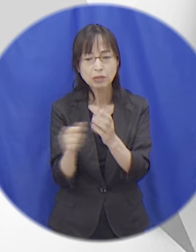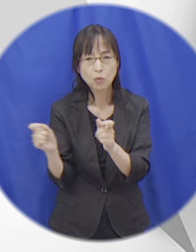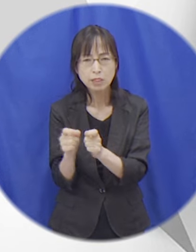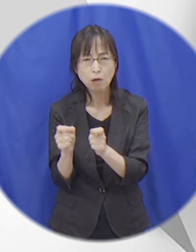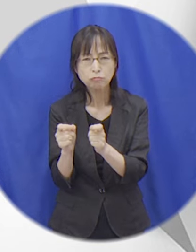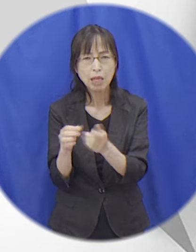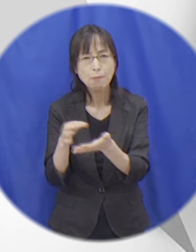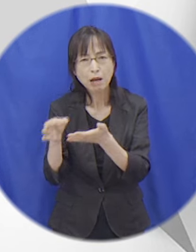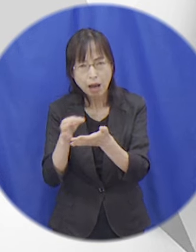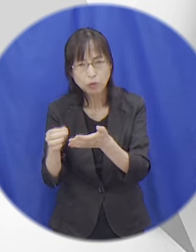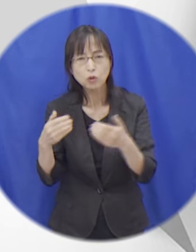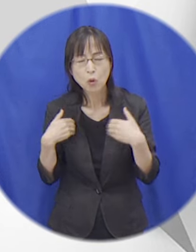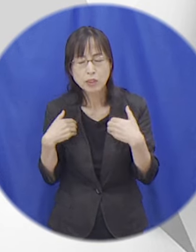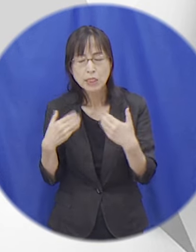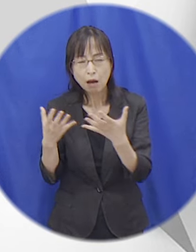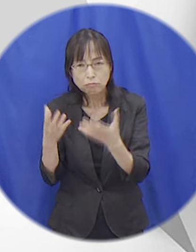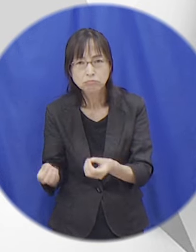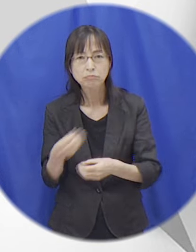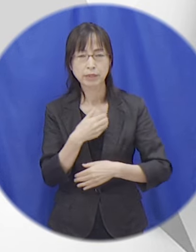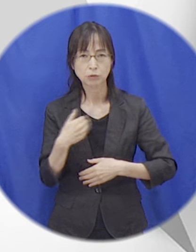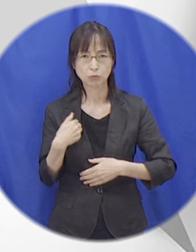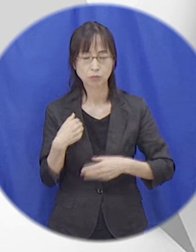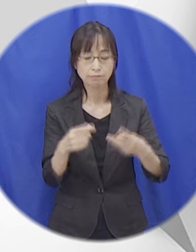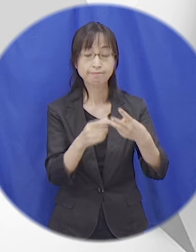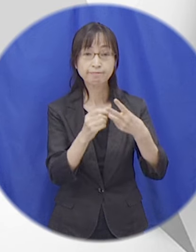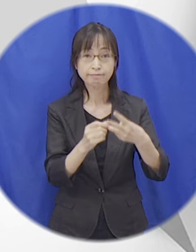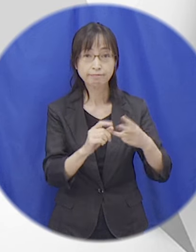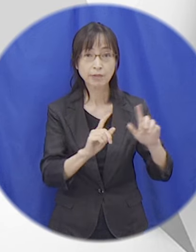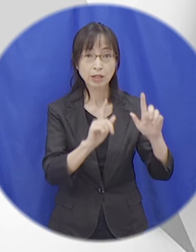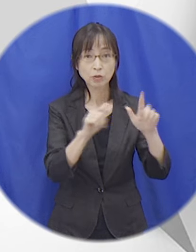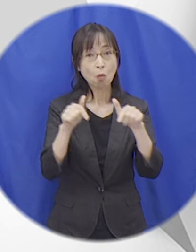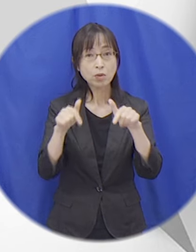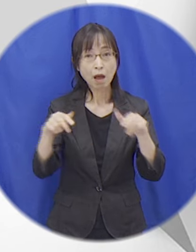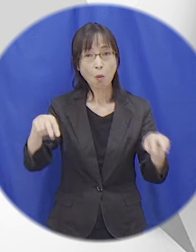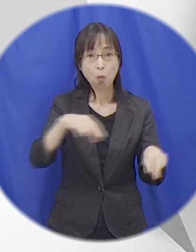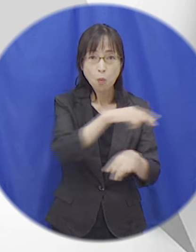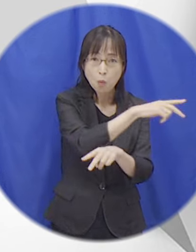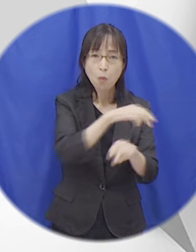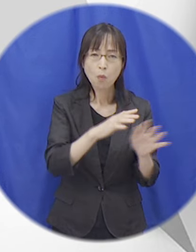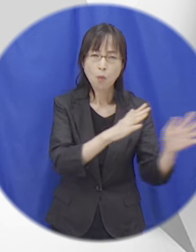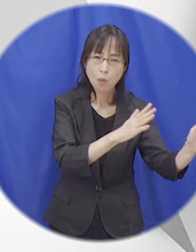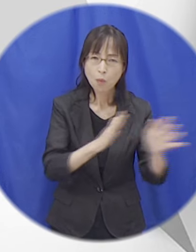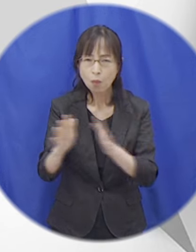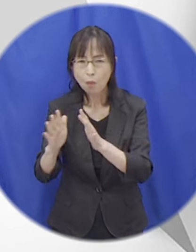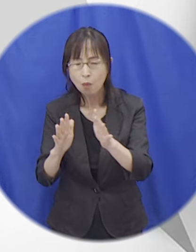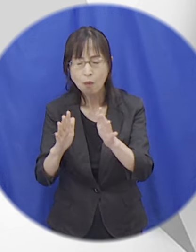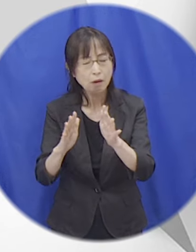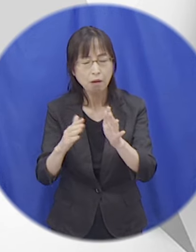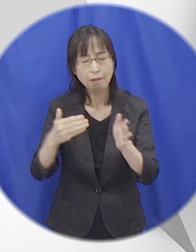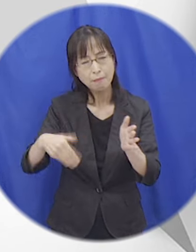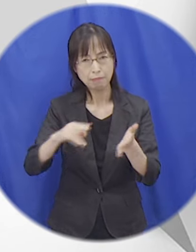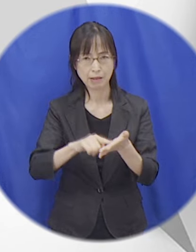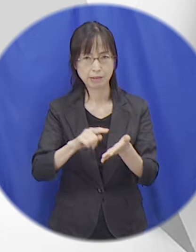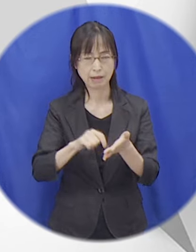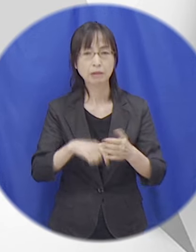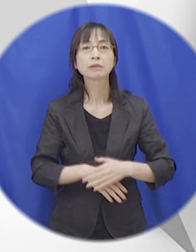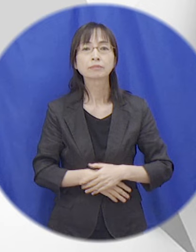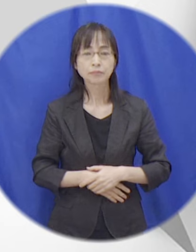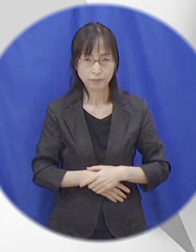で用事が済まされている、3つ目が東西の回遊性、街への流動性が乏しいというものです。 は